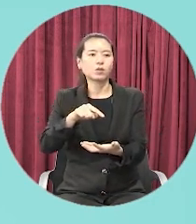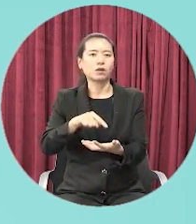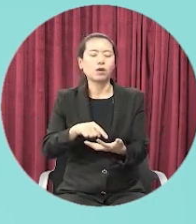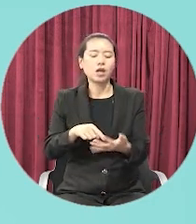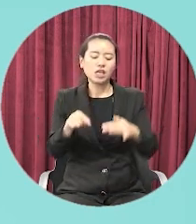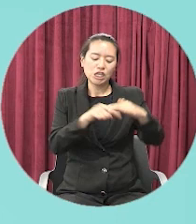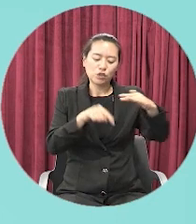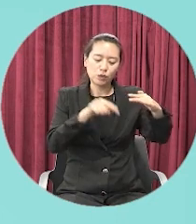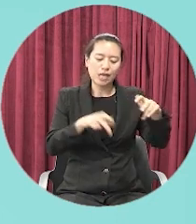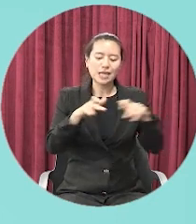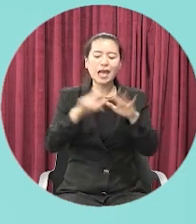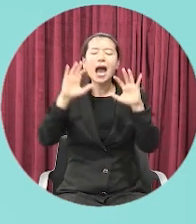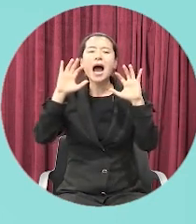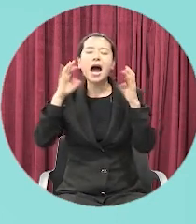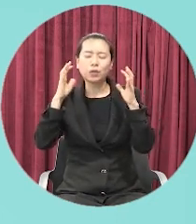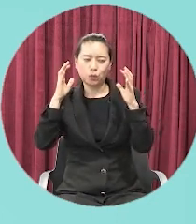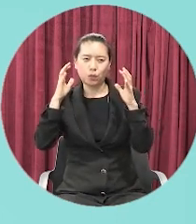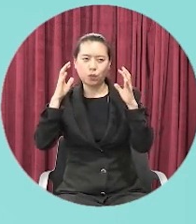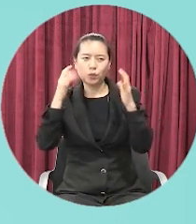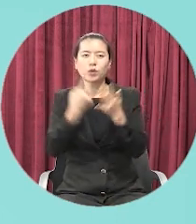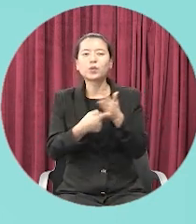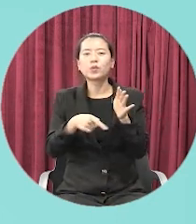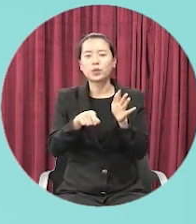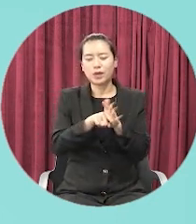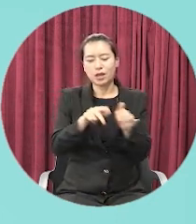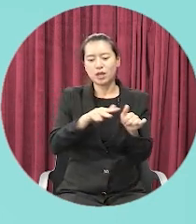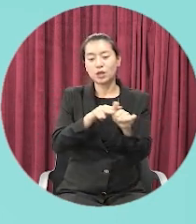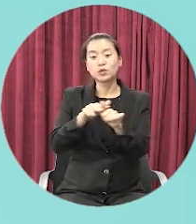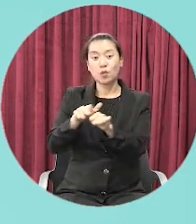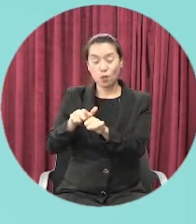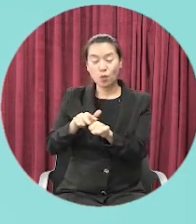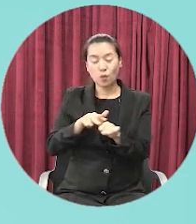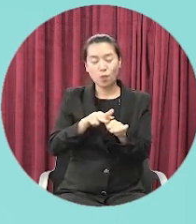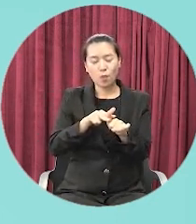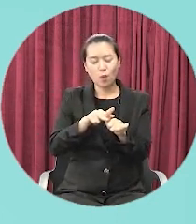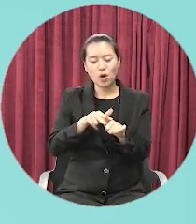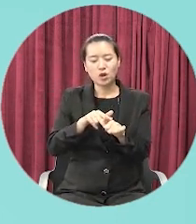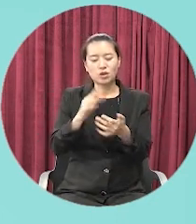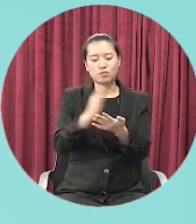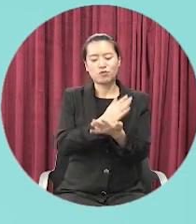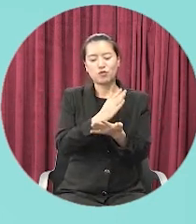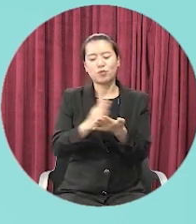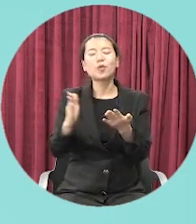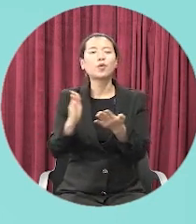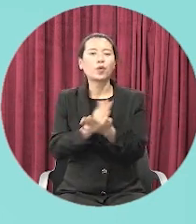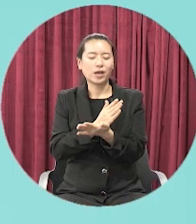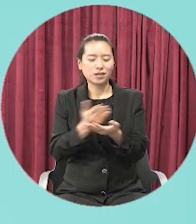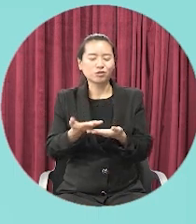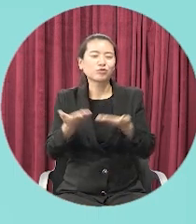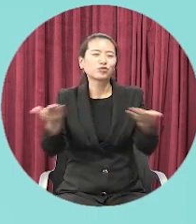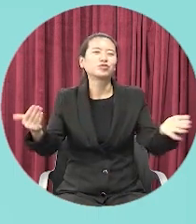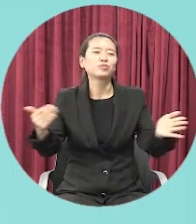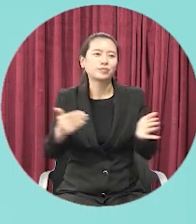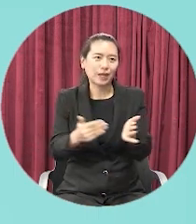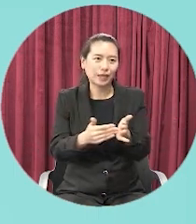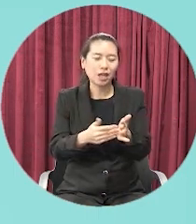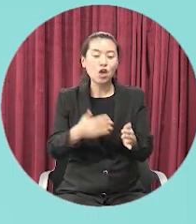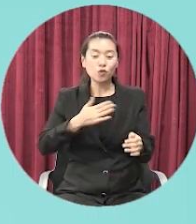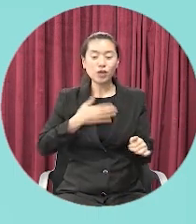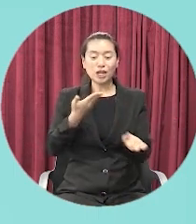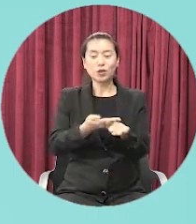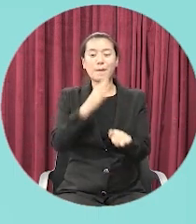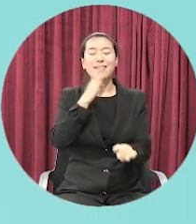아동에 대해서 저희가 데이터 마트를 구축해서 뒷 은행들이 거라서 추천 엔저에 연구 보고서가 맞지만